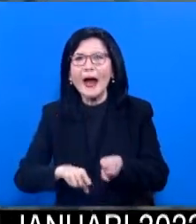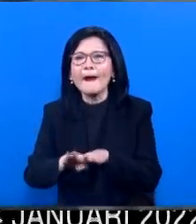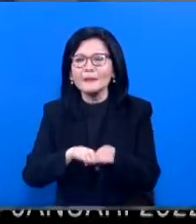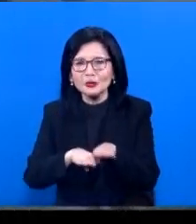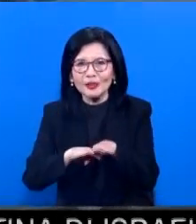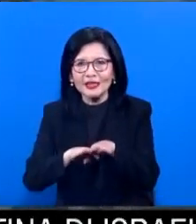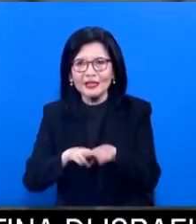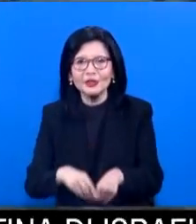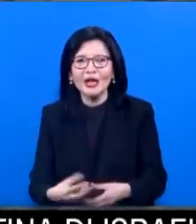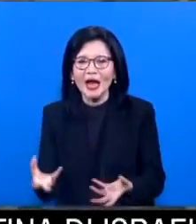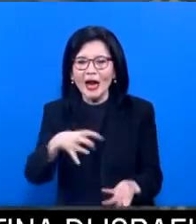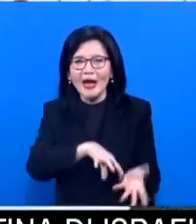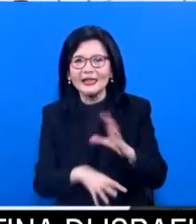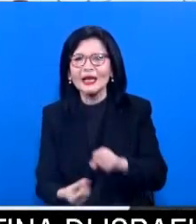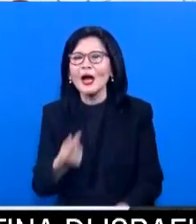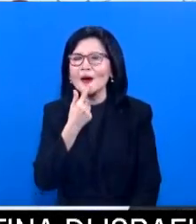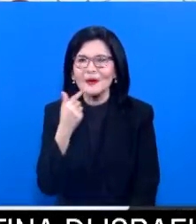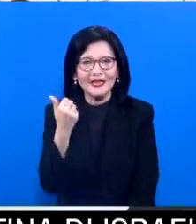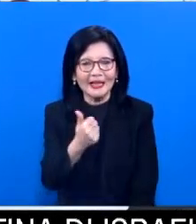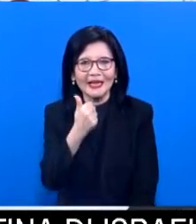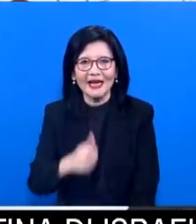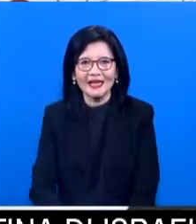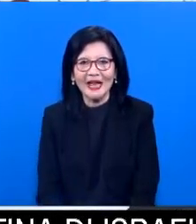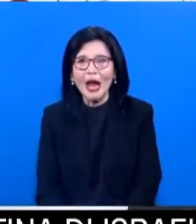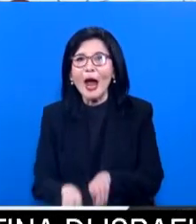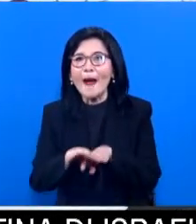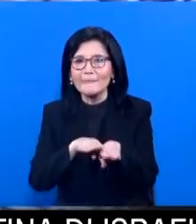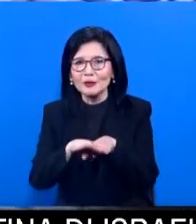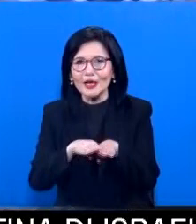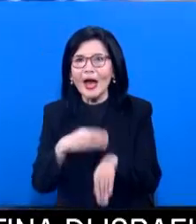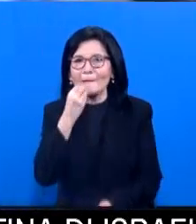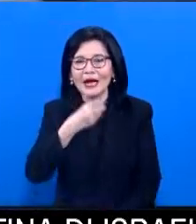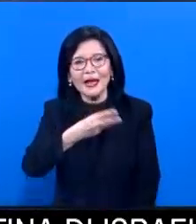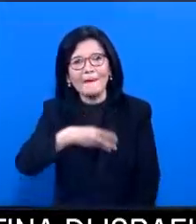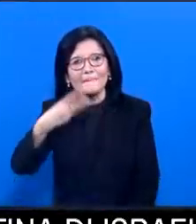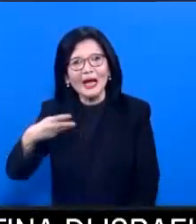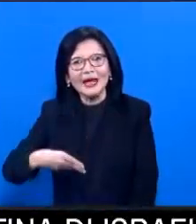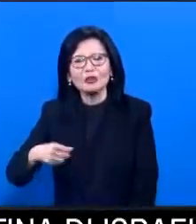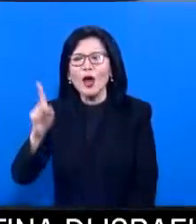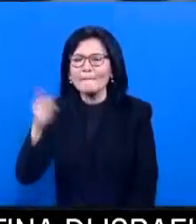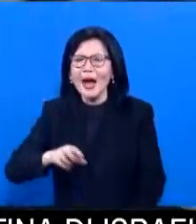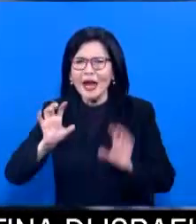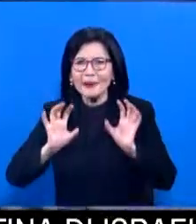perpaduan cita rasa kuliner yang menarik. Adaptasi makanan dari Belanda menjadi yang terbanyak